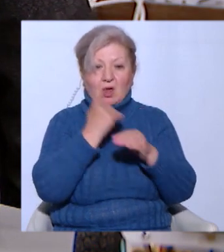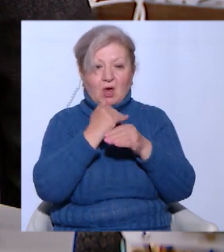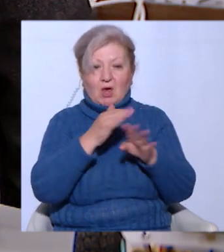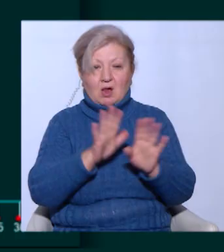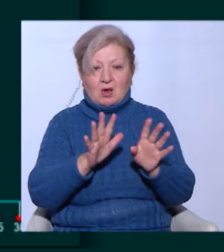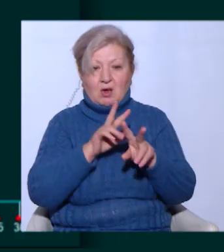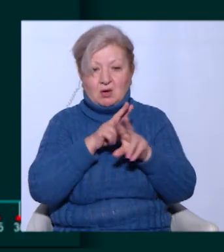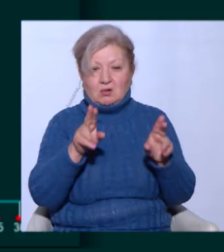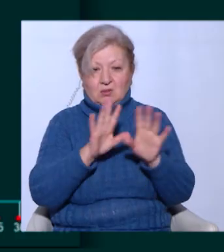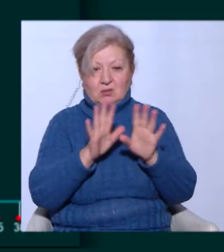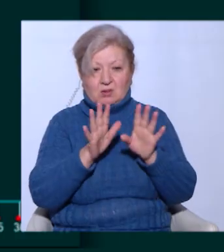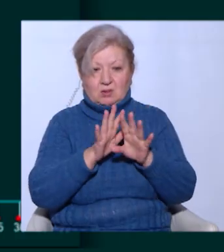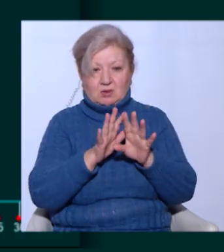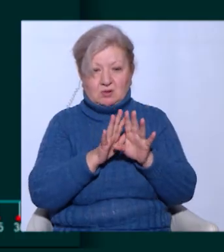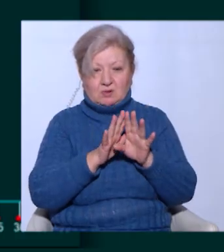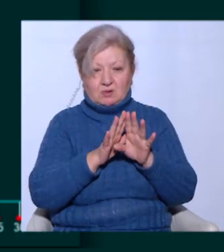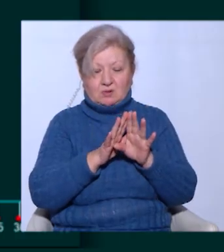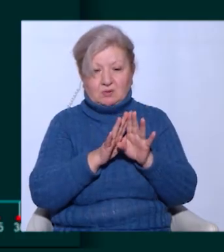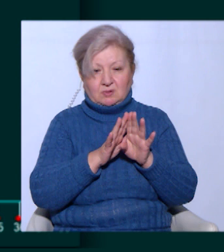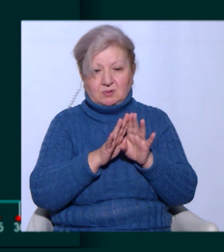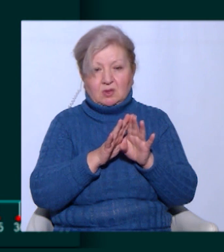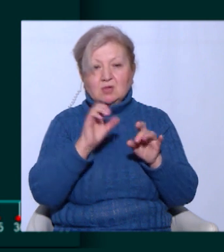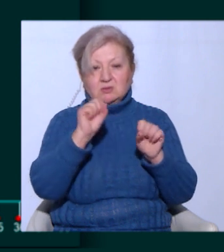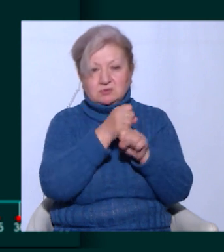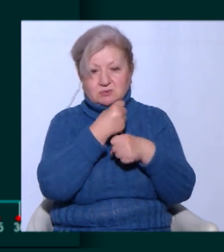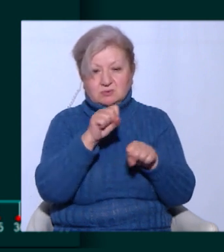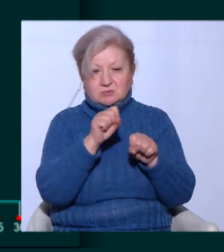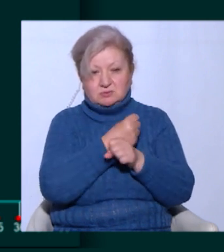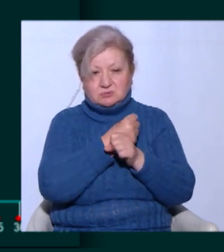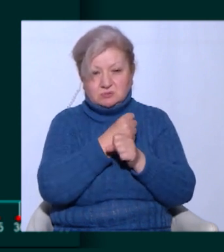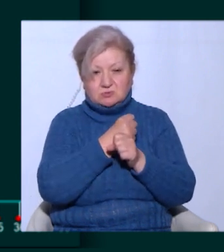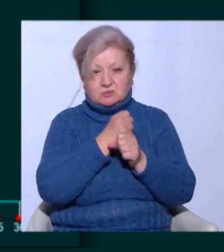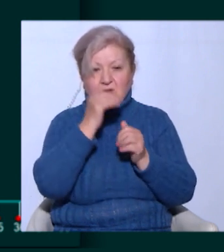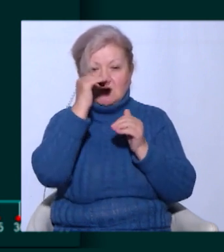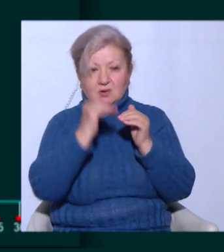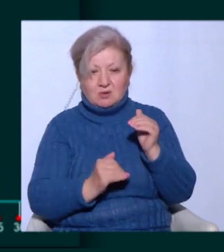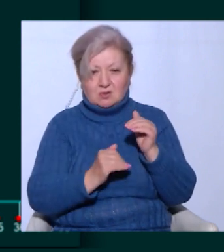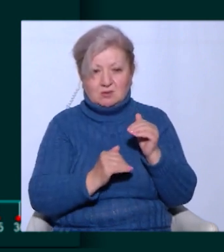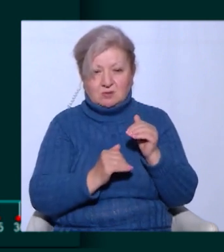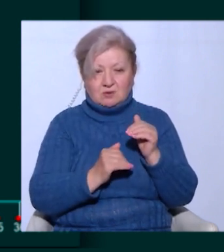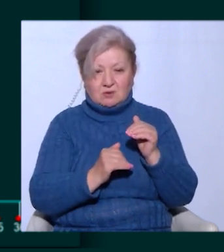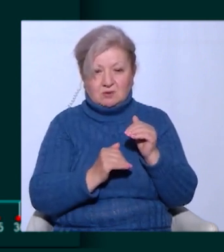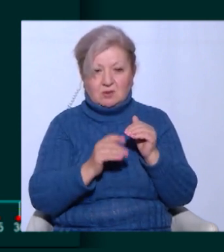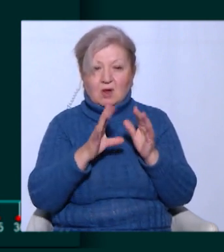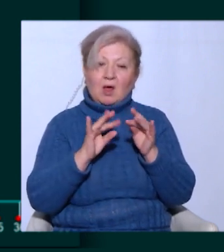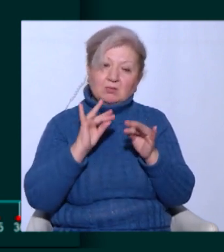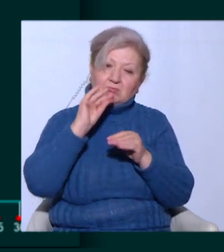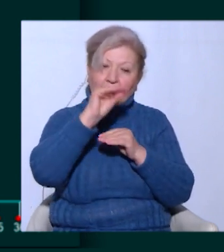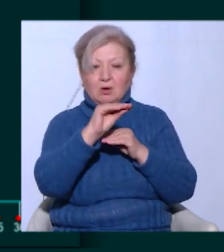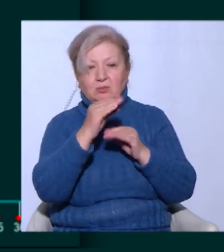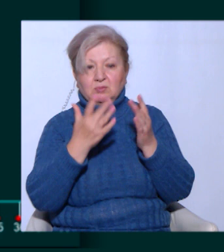თქვათ გვაქვს არათანაბარი მოძრაობა. აი ესეთი. სიჩქარე